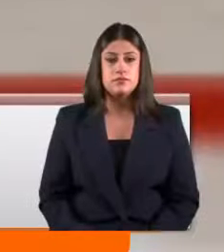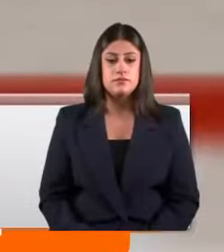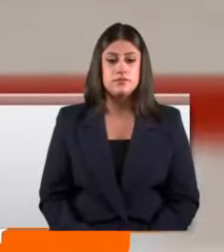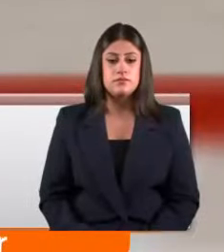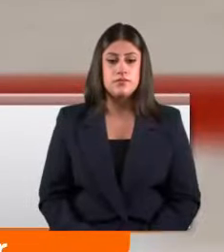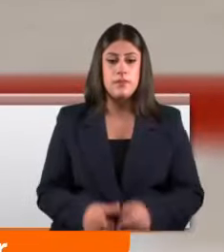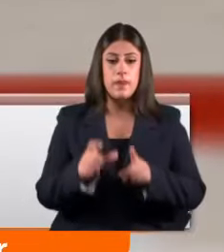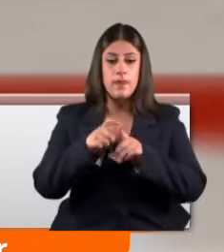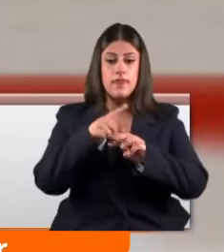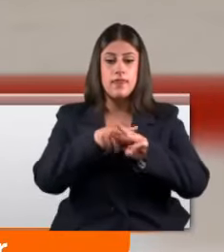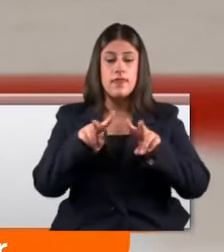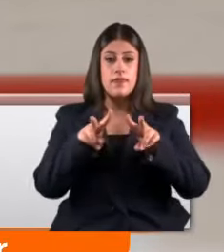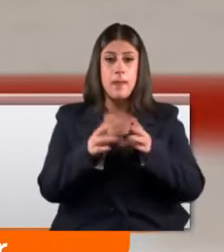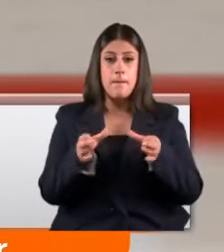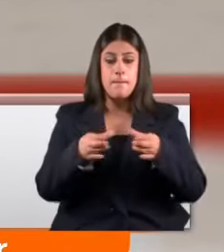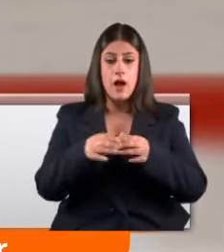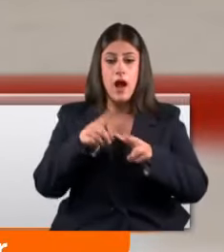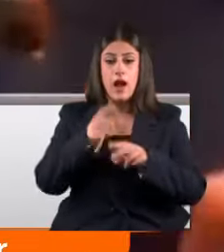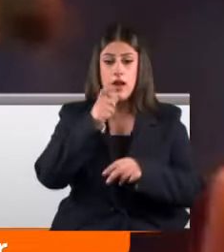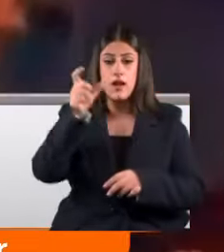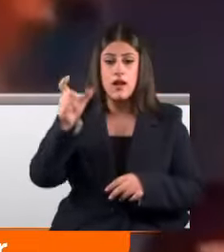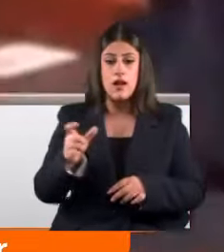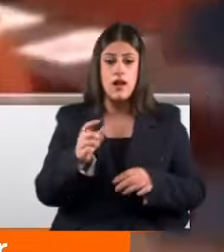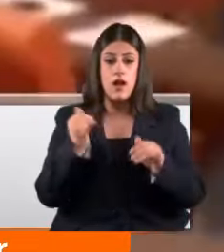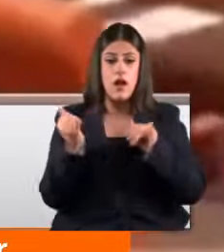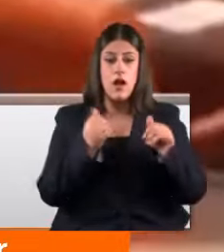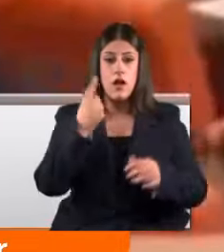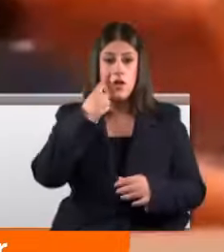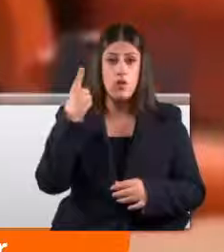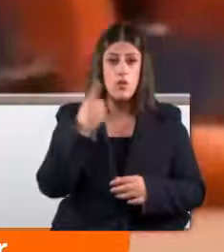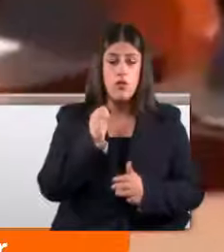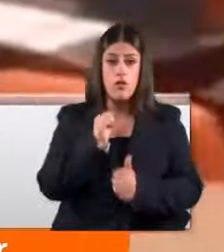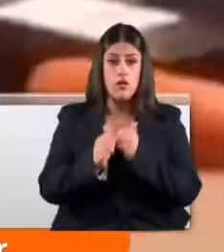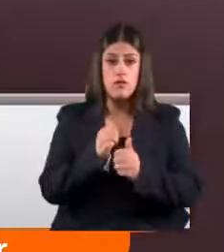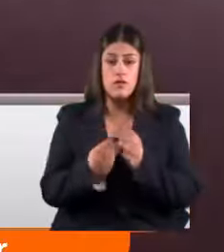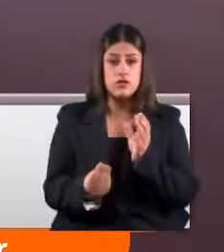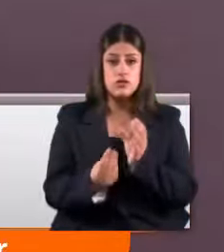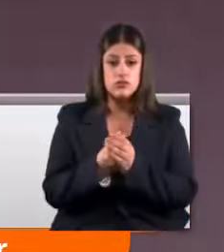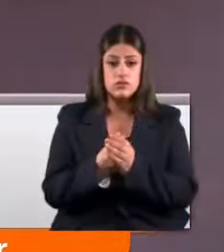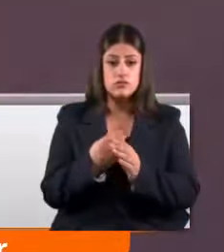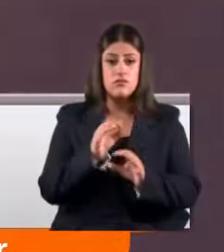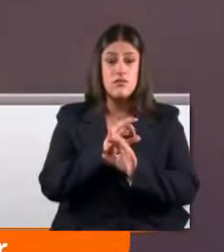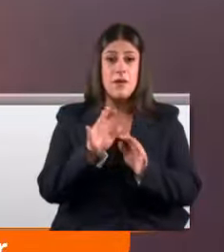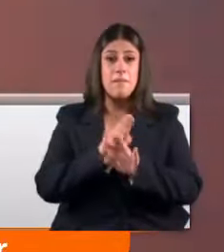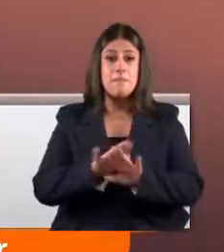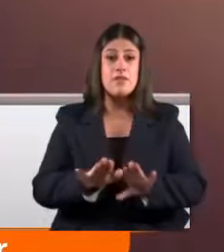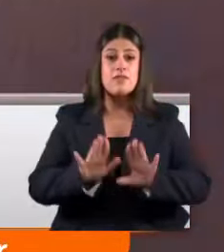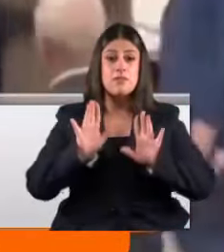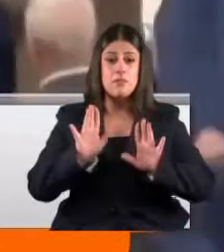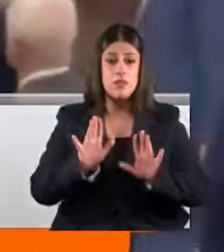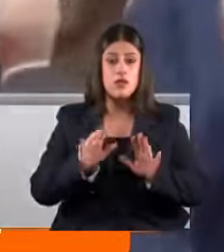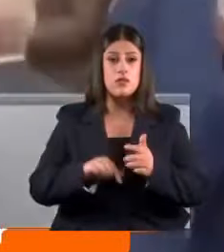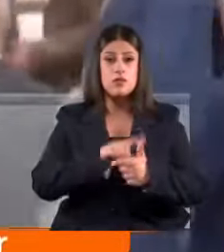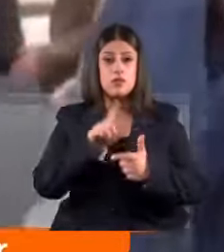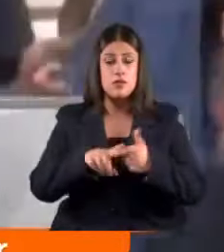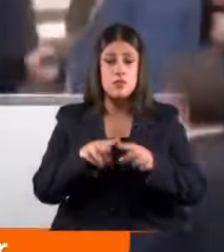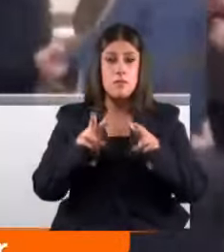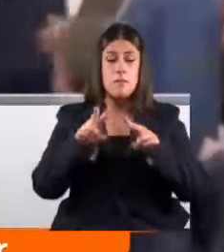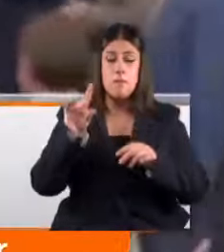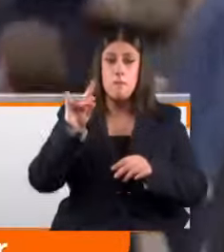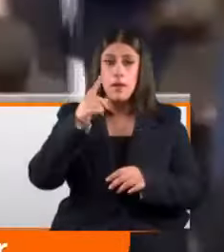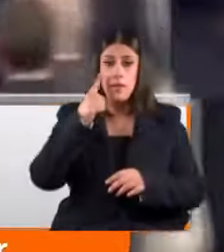DEM Partili Ali Bozan'ın hakaretlerinin ardından çıkan yumruklu kavganın rüzgarı henüz dinmeden bu kez MHP ve İYİ